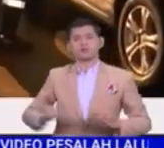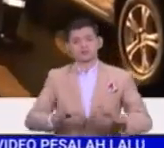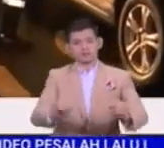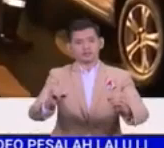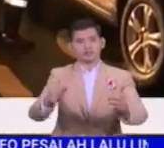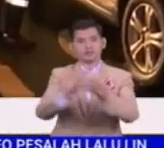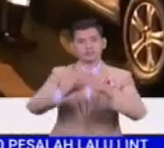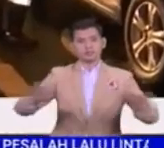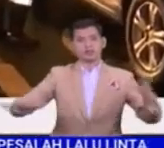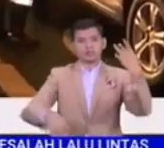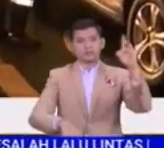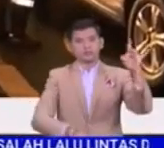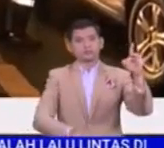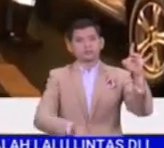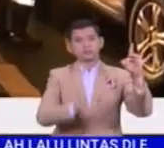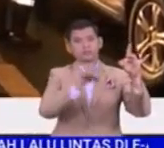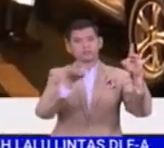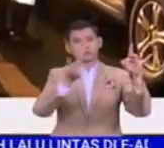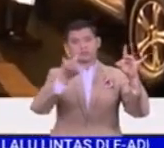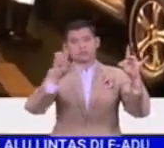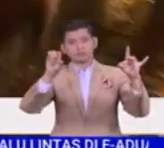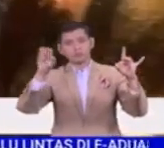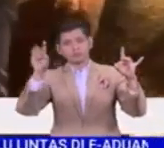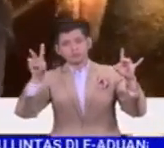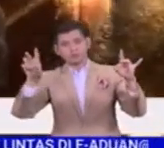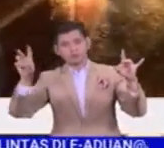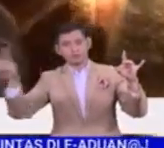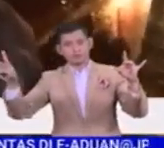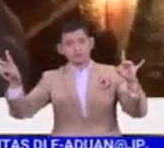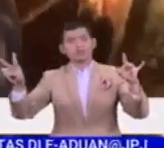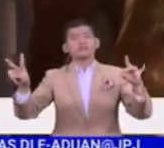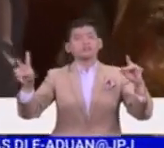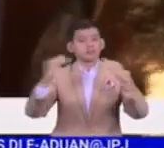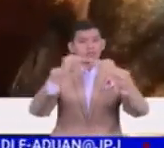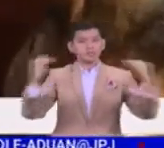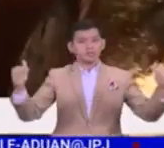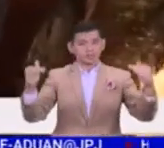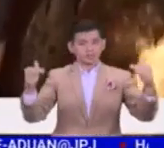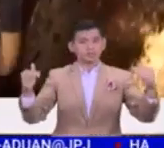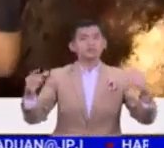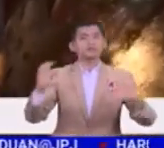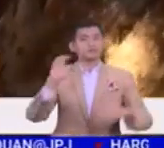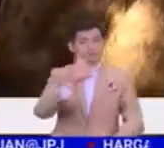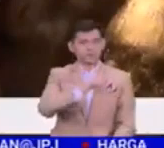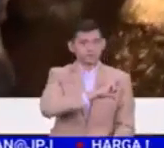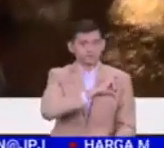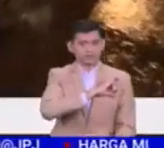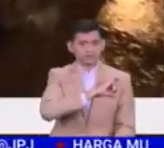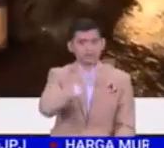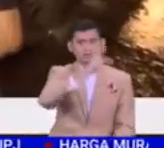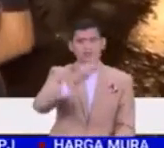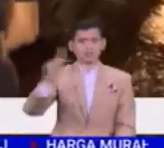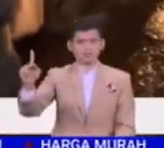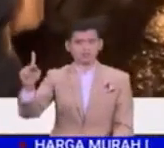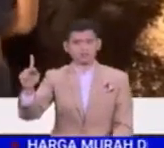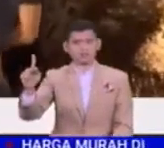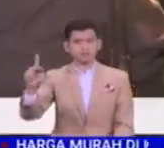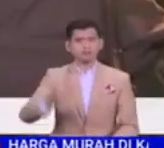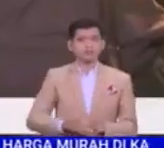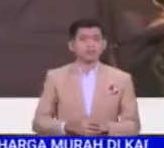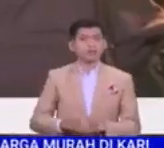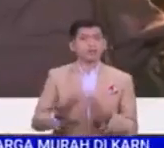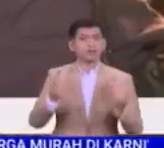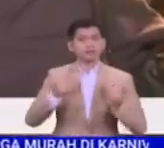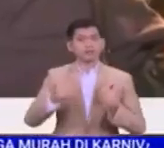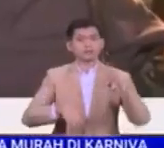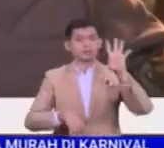Selamat 18-2022 peringkat Ibu Pejabat Polis Daerah IPD Kota Kinabalu di Jalan KKIA Kota Kinabalu.